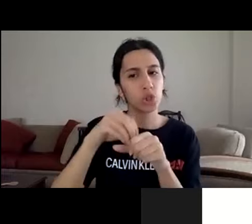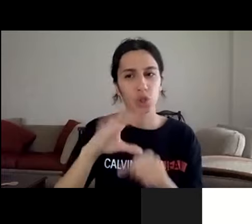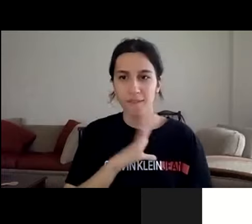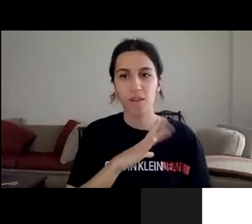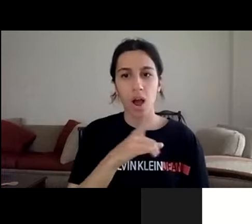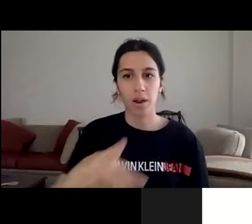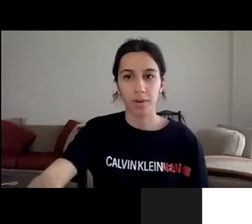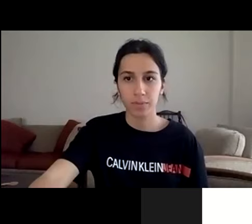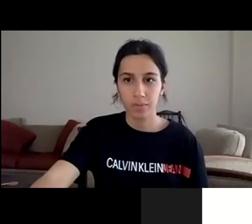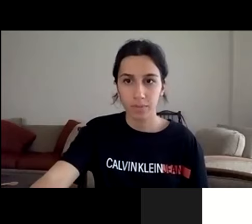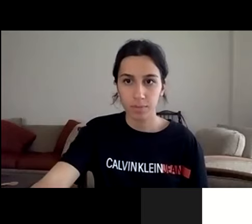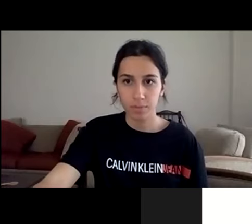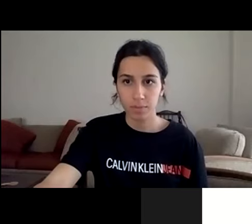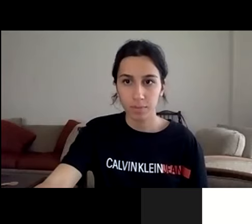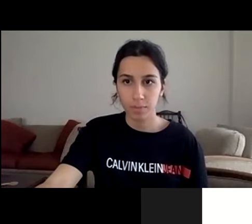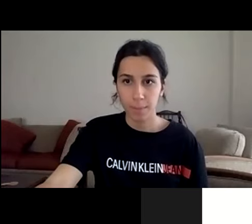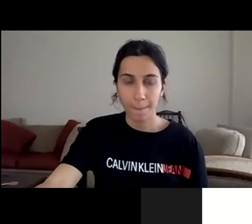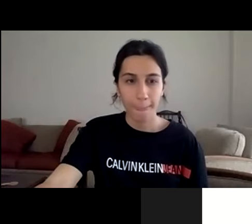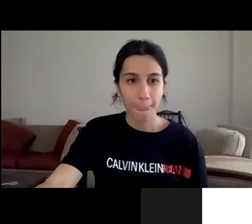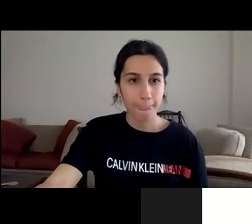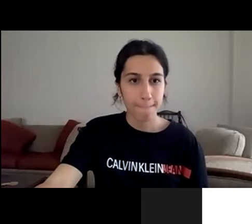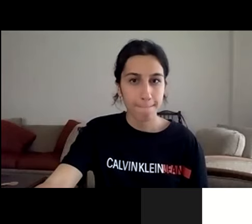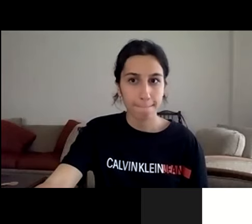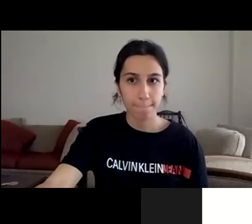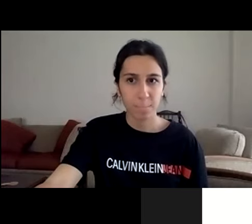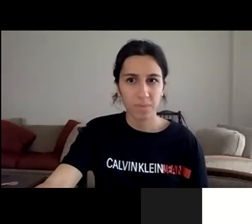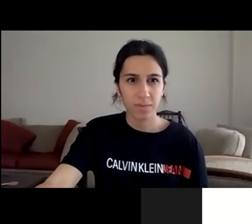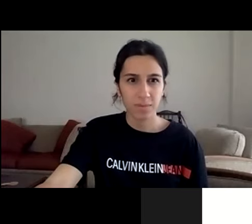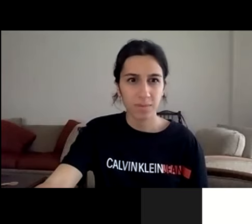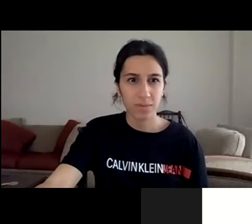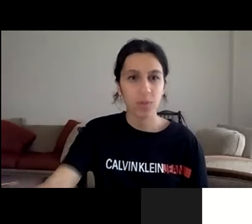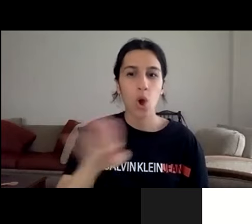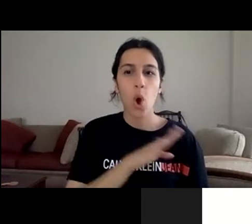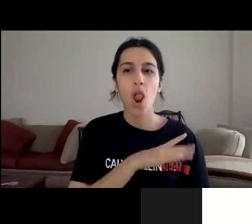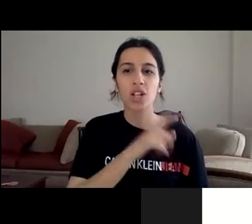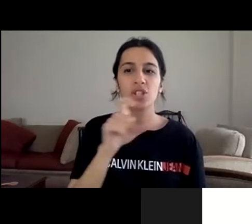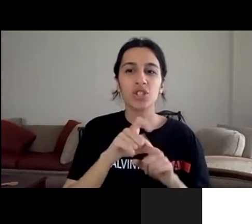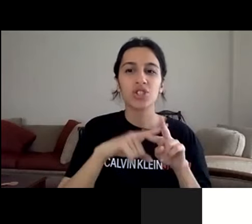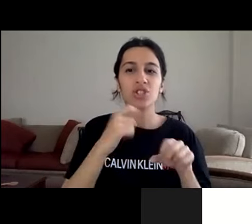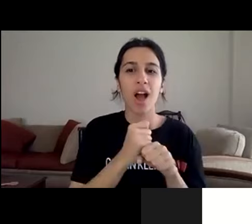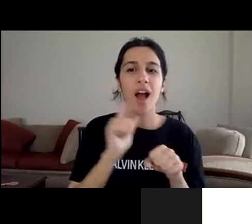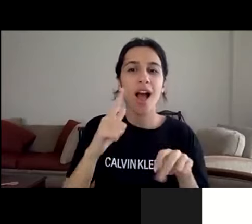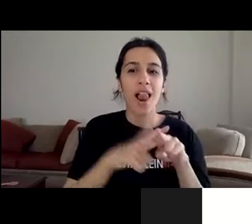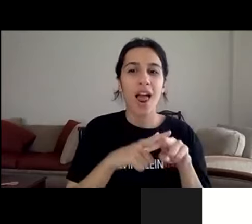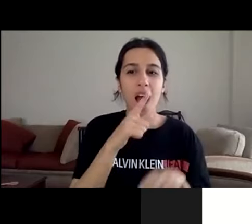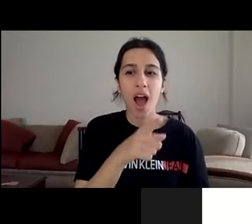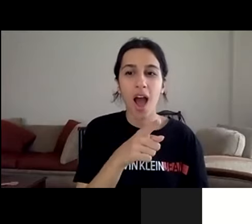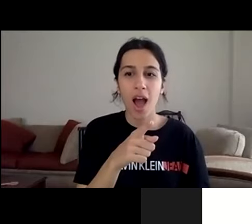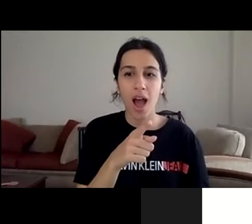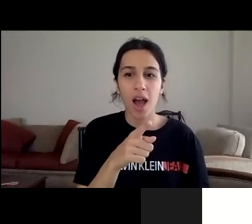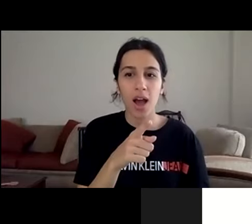bahsettiğim simülatörler. Hocam, Henüz alabilir öğrencilerimizden Çağla sunumu rica edebilir miyiz diye